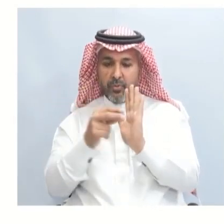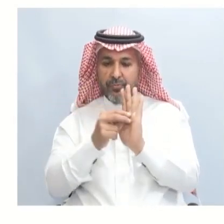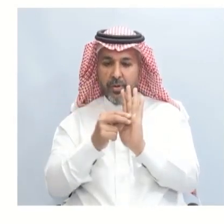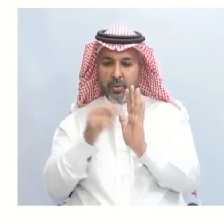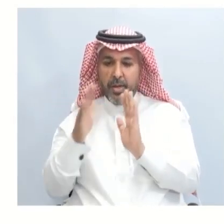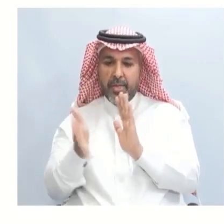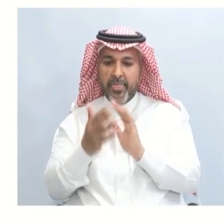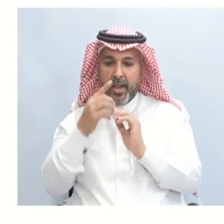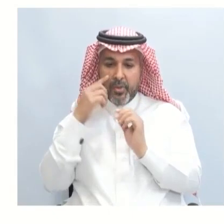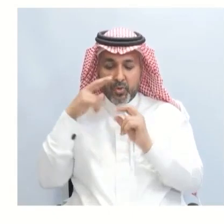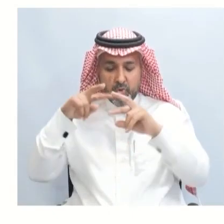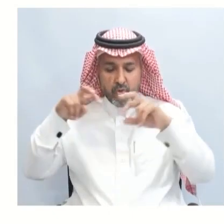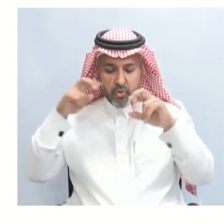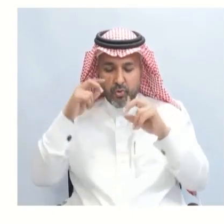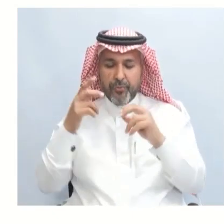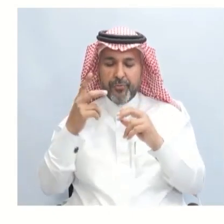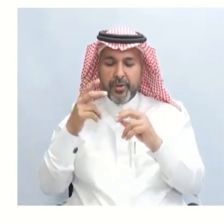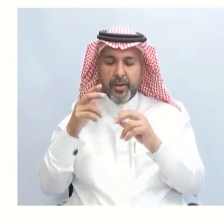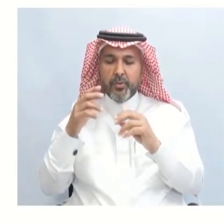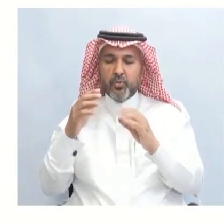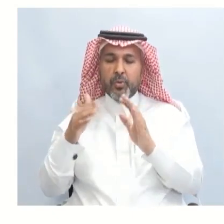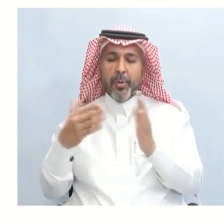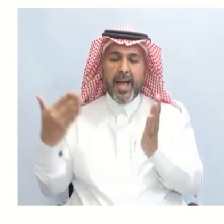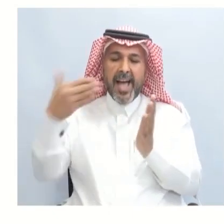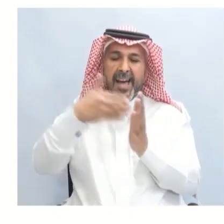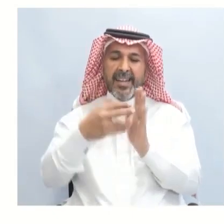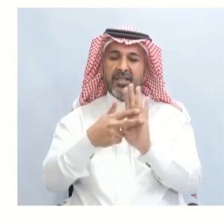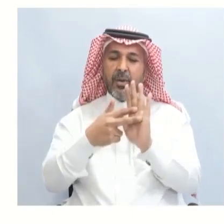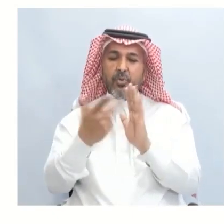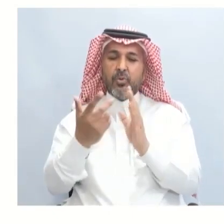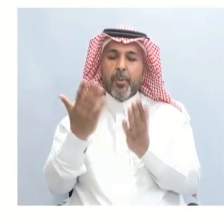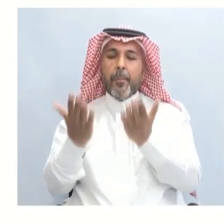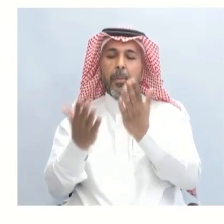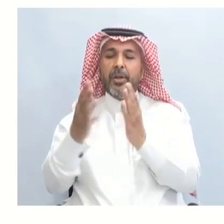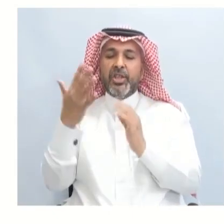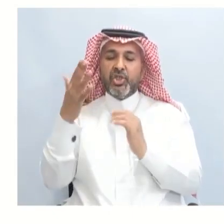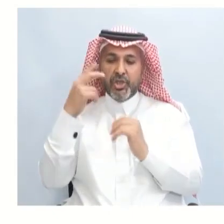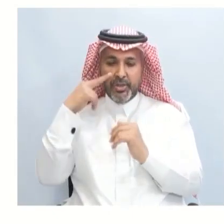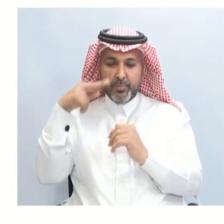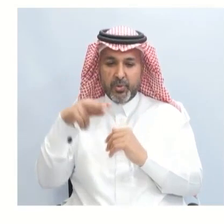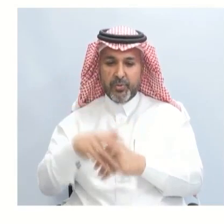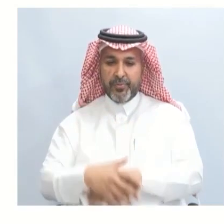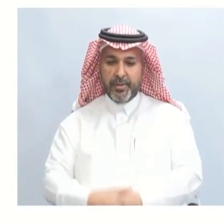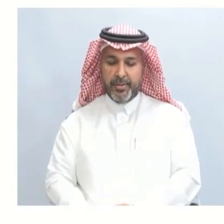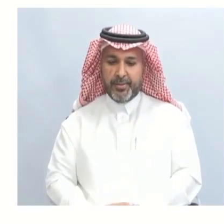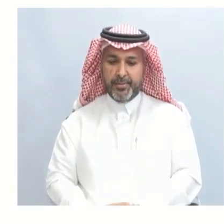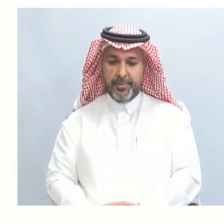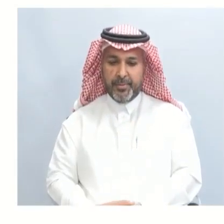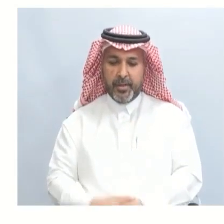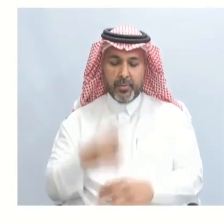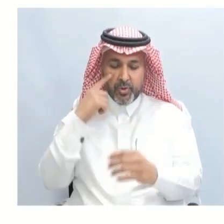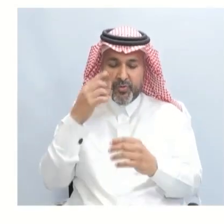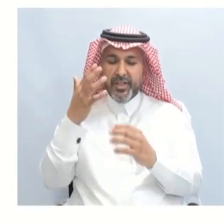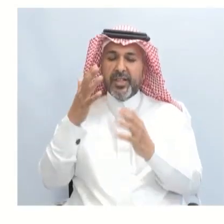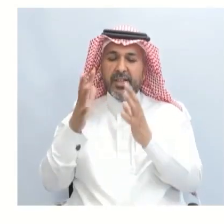تعال معي هنا اولا اف تساوي الجي ام اس مضروبه في الام بي الرموز لا